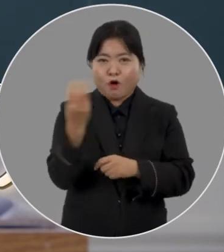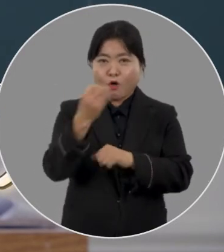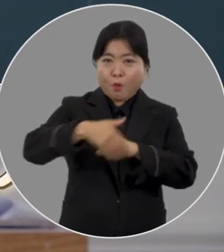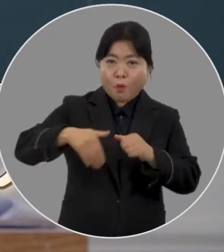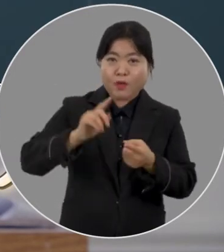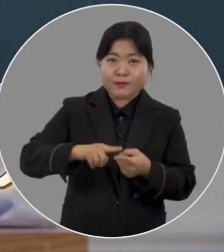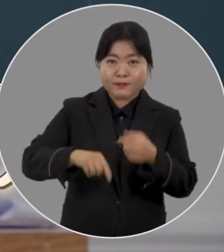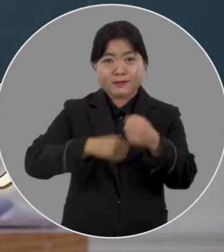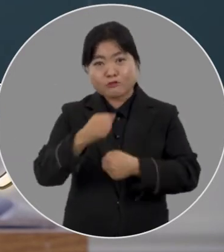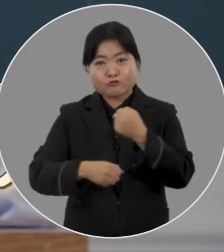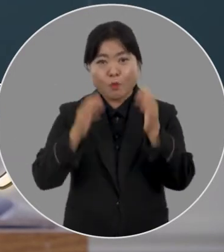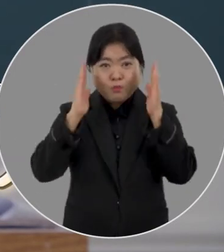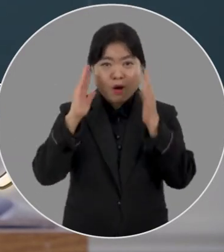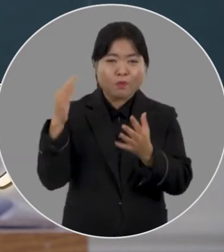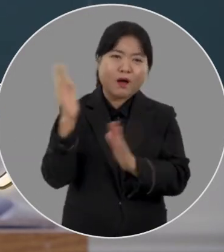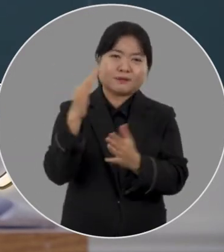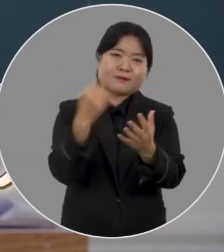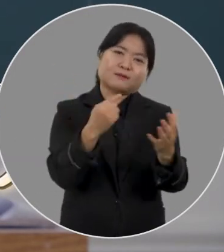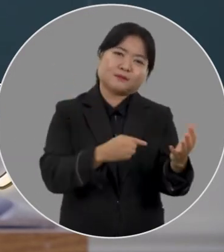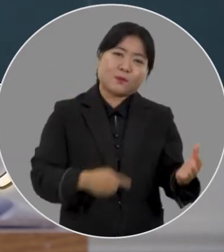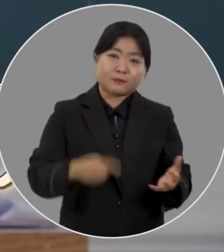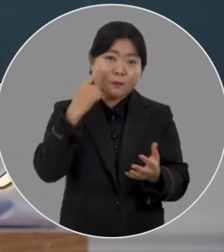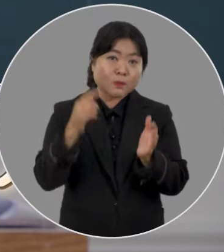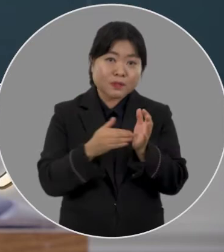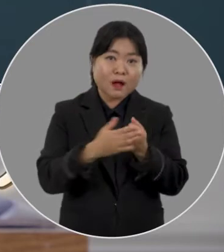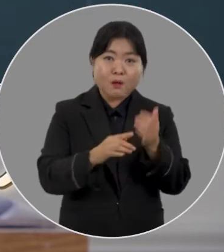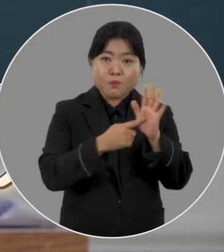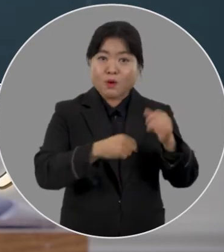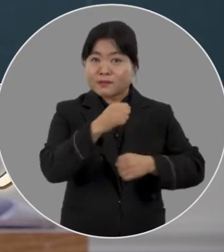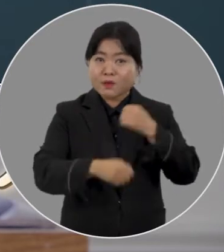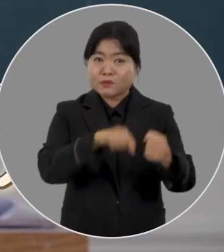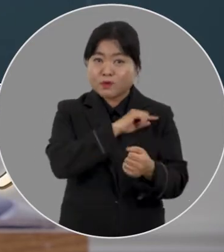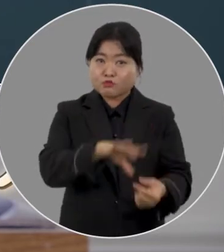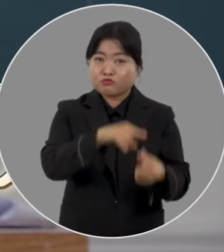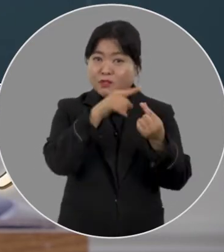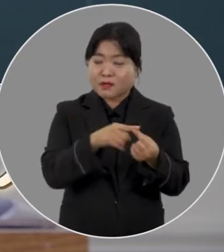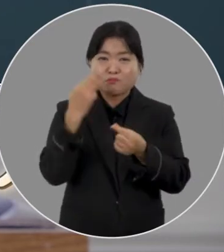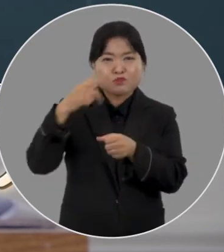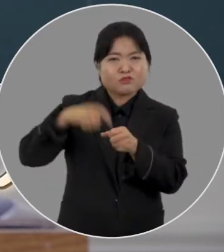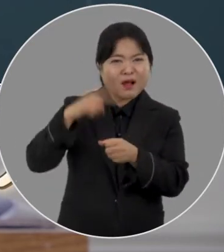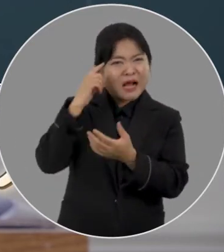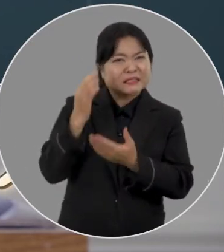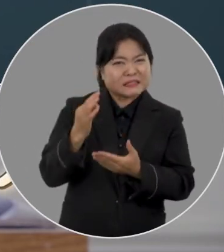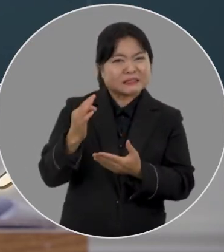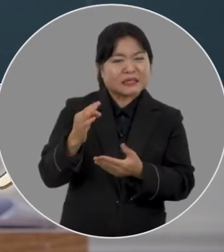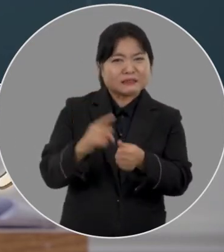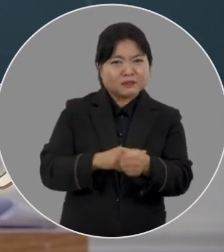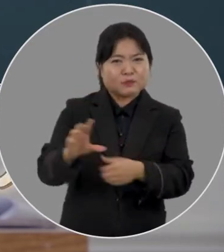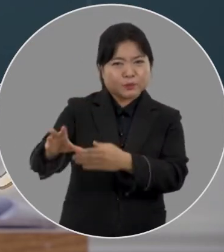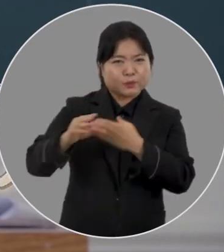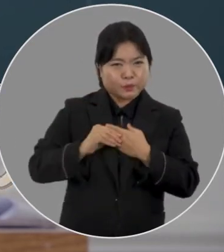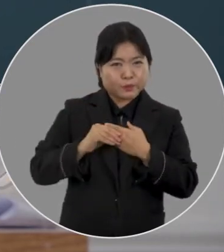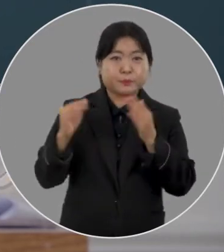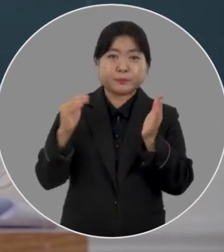걸 공부도 하고 학생들을 가르치고 하다 보니까 좀 표현의 자유를 최우선시하는 그런 미국적인 가치가 제 몸에 자연스럽게